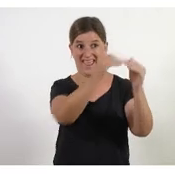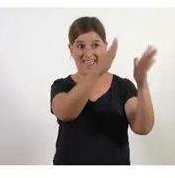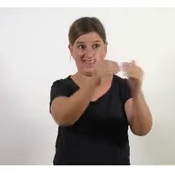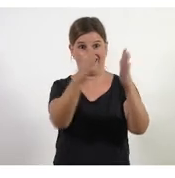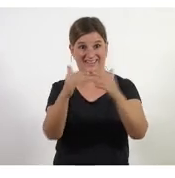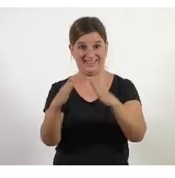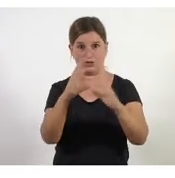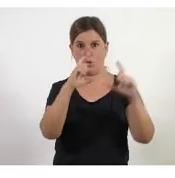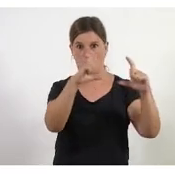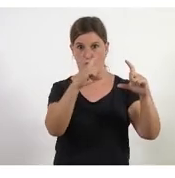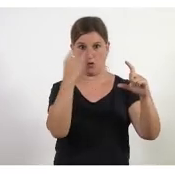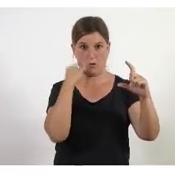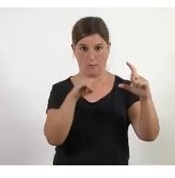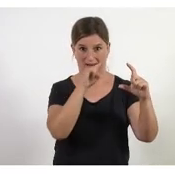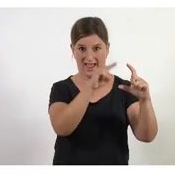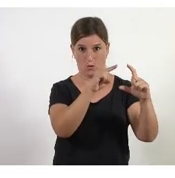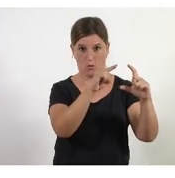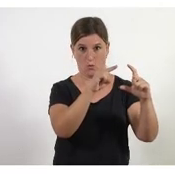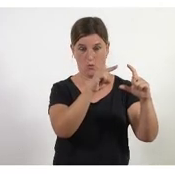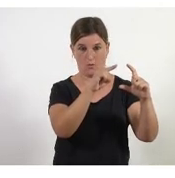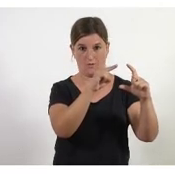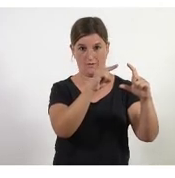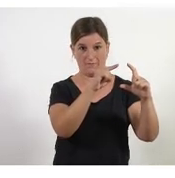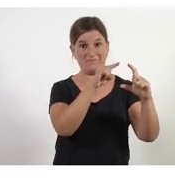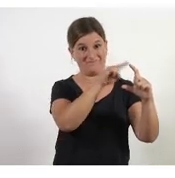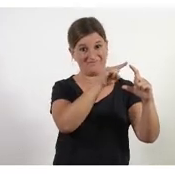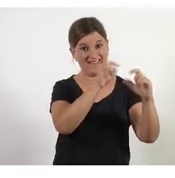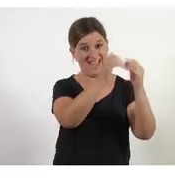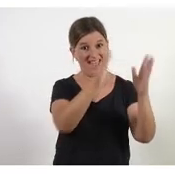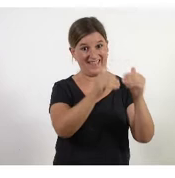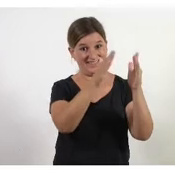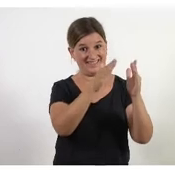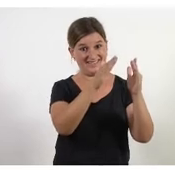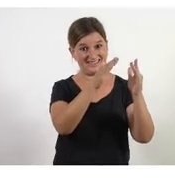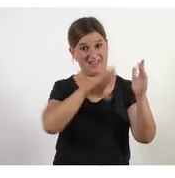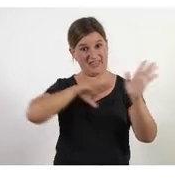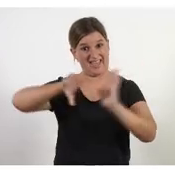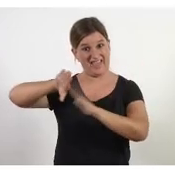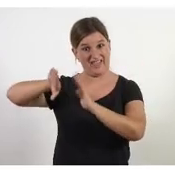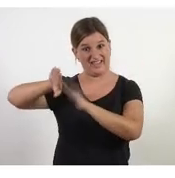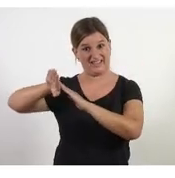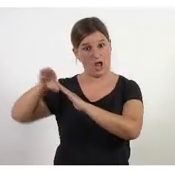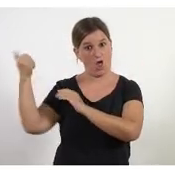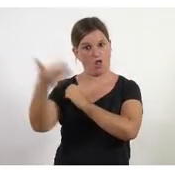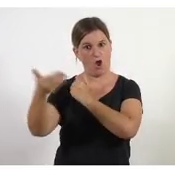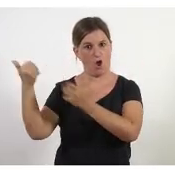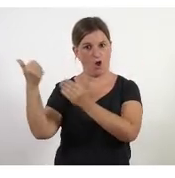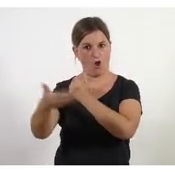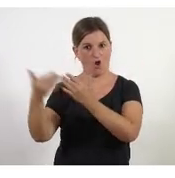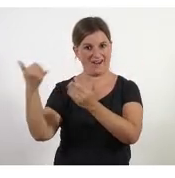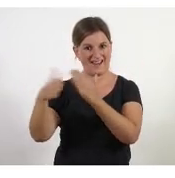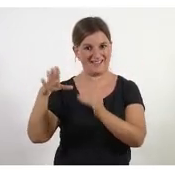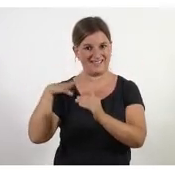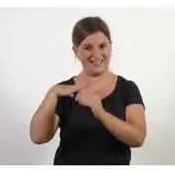entitats beneficiàries, perquè les entitats de la dreta, els donants de tecnologia, que